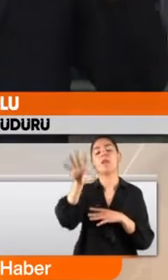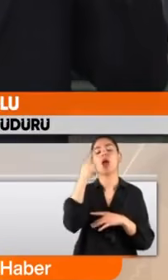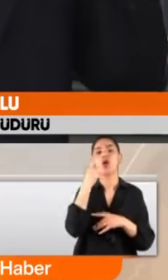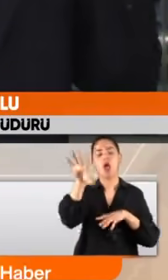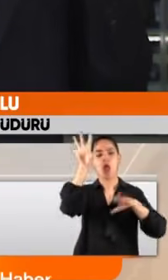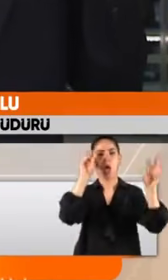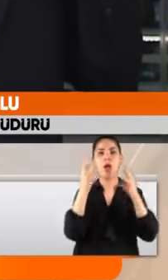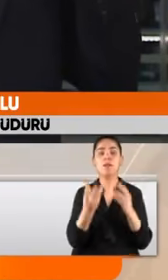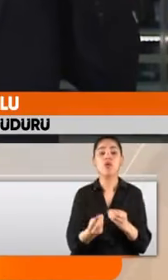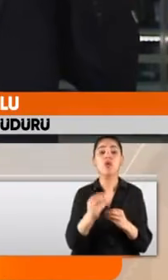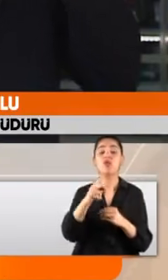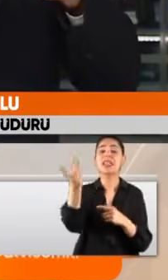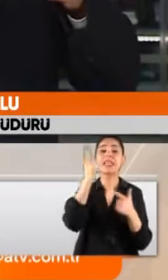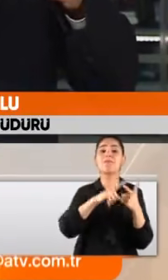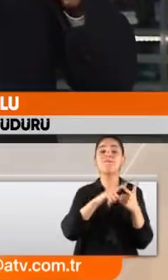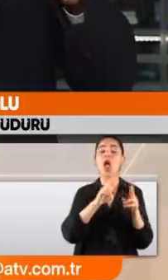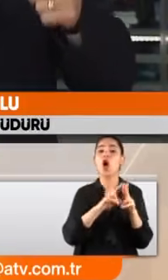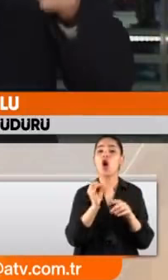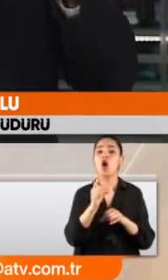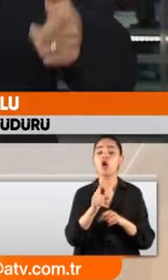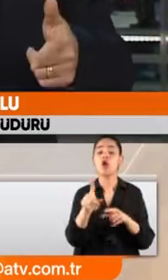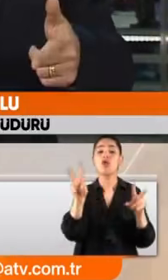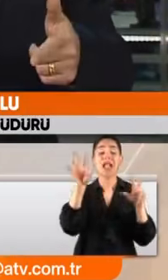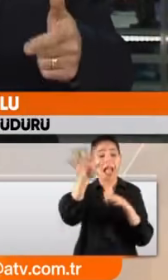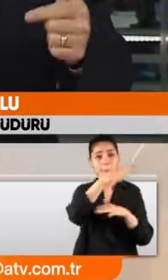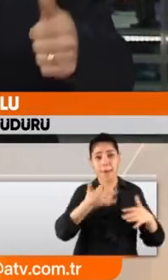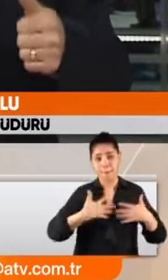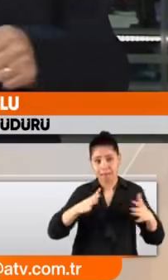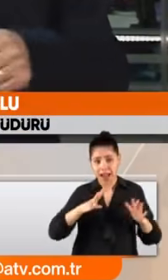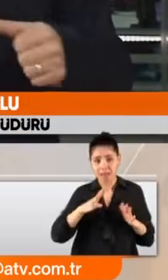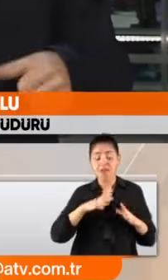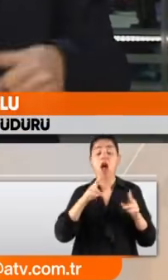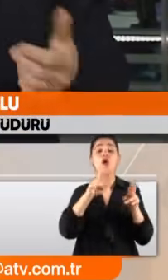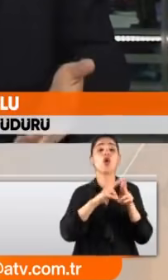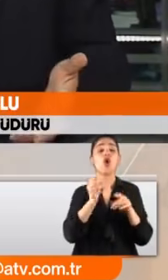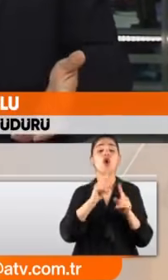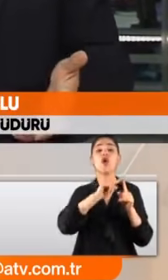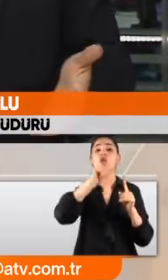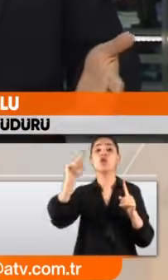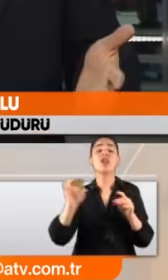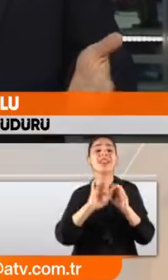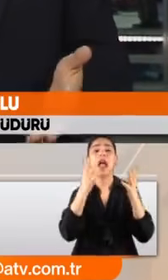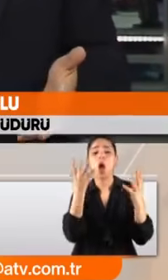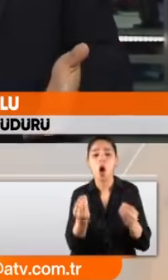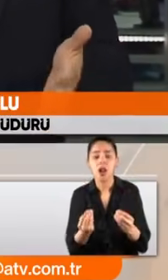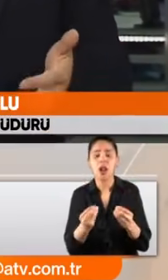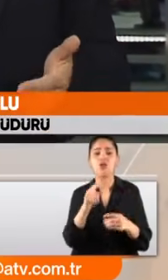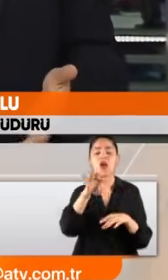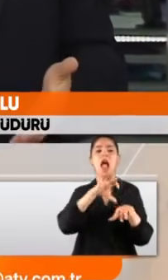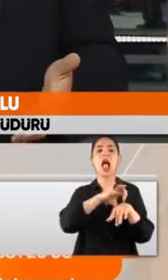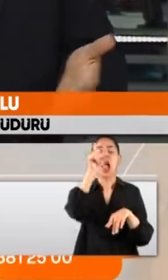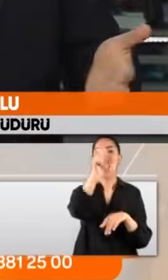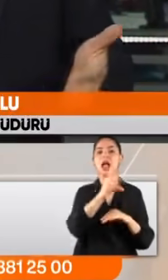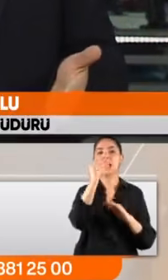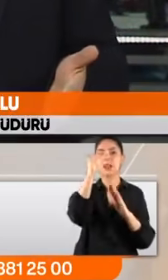olacağız. Gelelim ikinci başlığa. Pandemiyle ilgili dedik, merakla bekliyoruz dedik. Pandemi sürecinde atılacak adımlar neler? Vaka sayılarında aslında bir